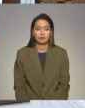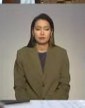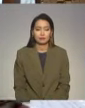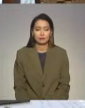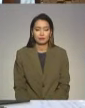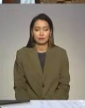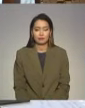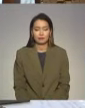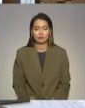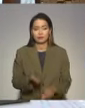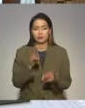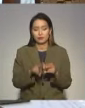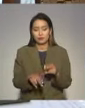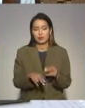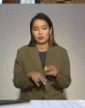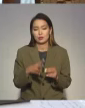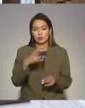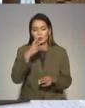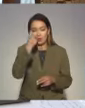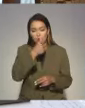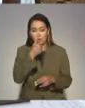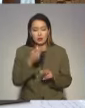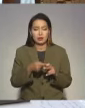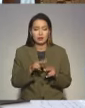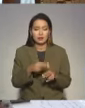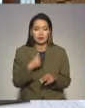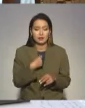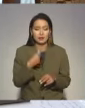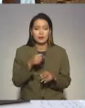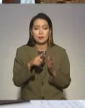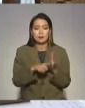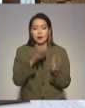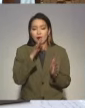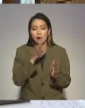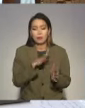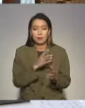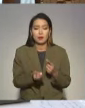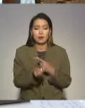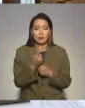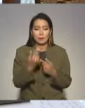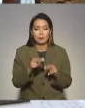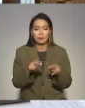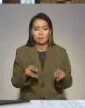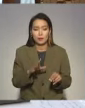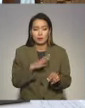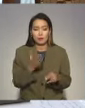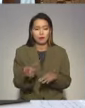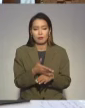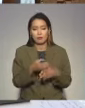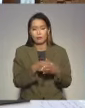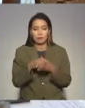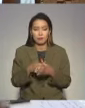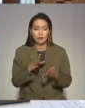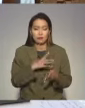В конце 1942 года пришла повестка. Мне тогда было 17 лет. Потом повезли в Петропавловск. Там было распределение. Нас